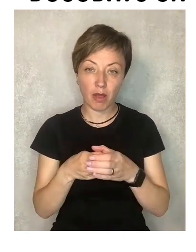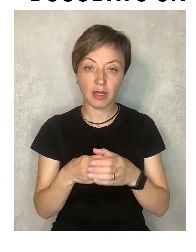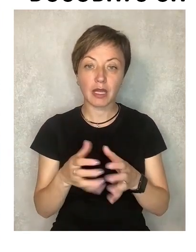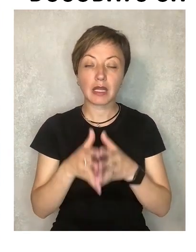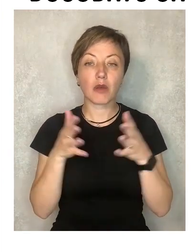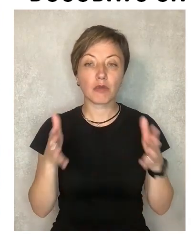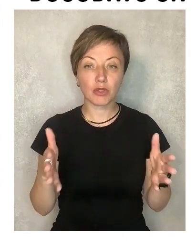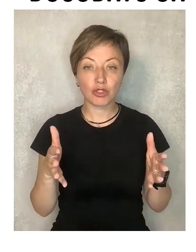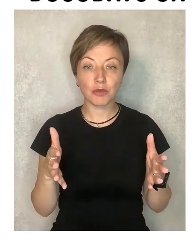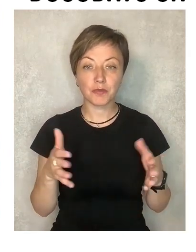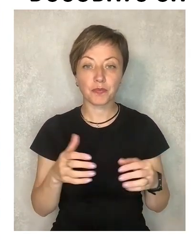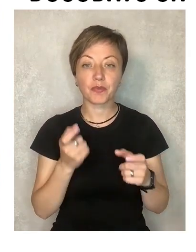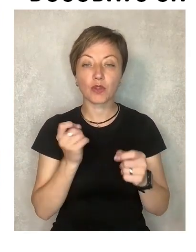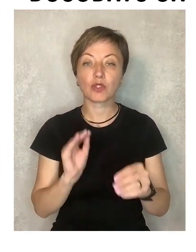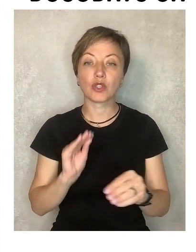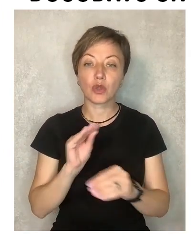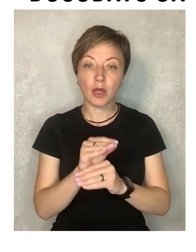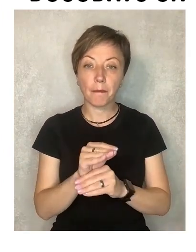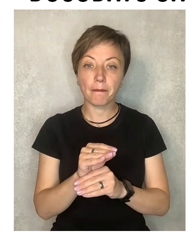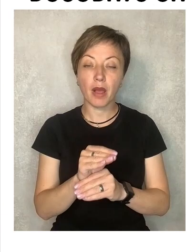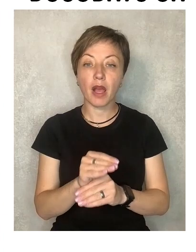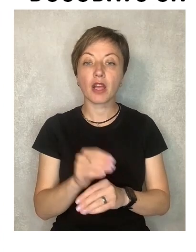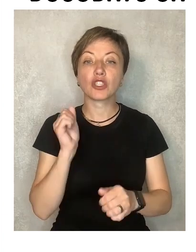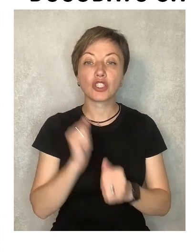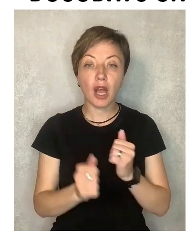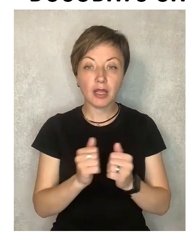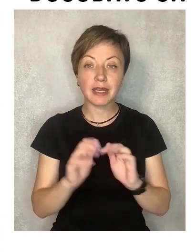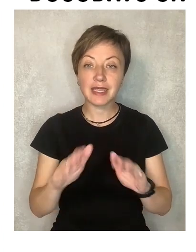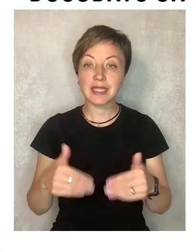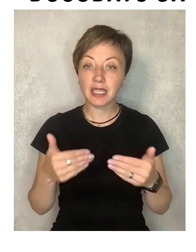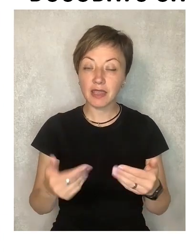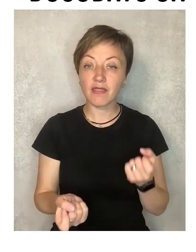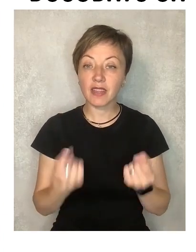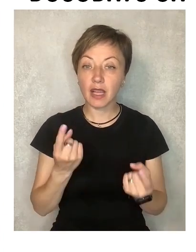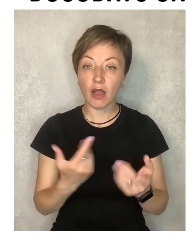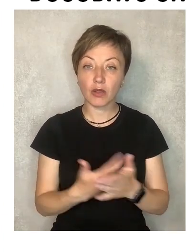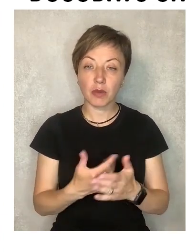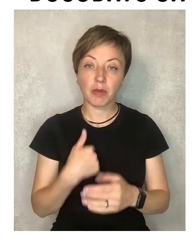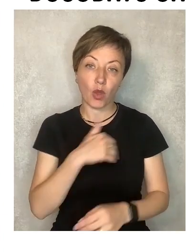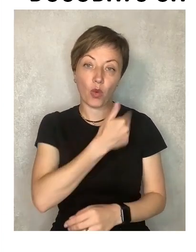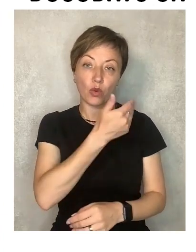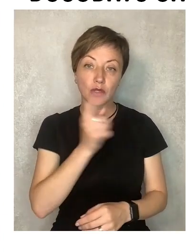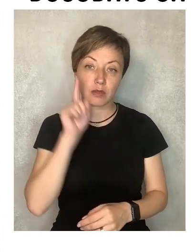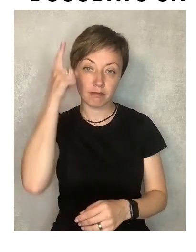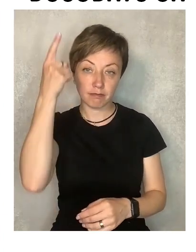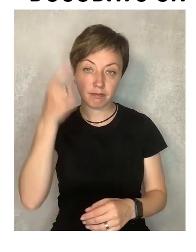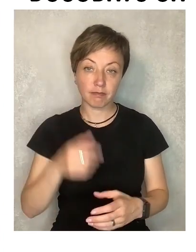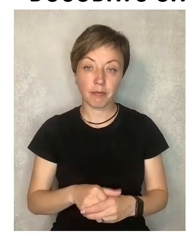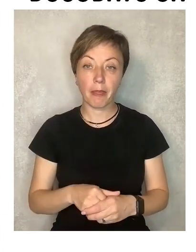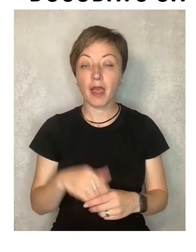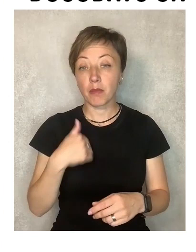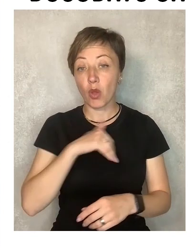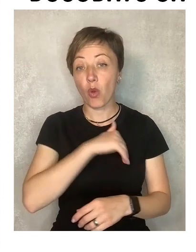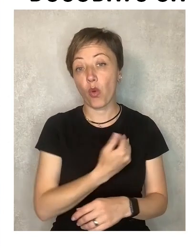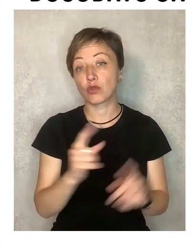так. Я трошки хочу додати, просто часто якісь ініціативи виникають від того, ну, типу, мені хочеться. Просто мені хочеться, щоб щось